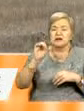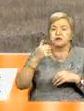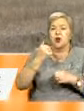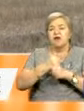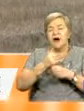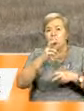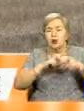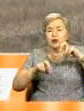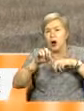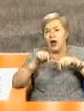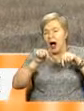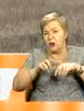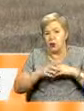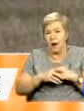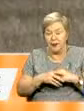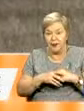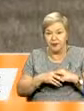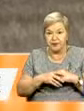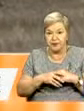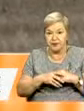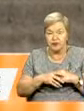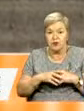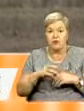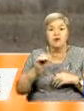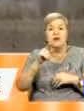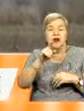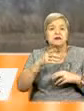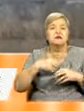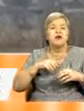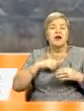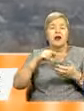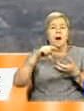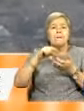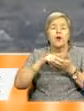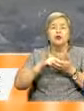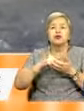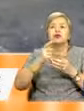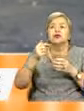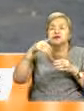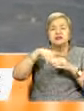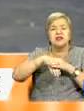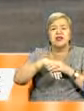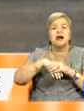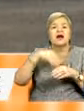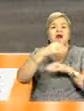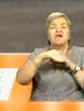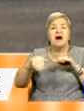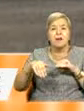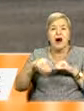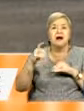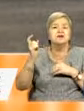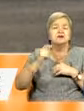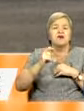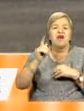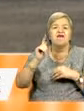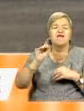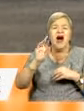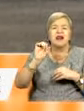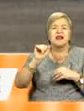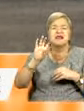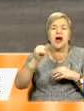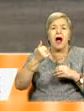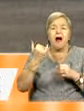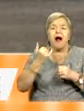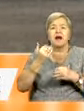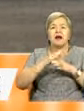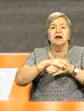aceste două cazuri. Între timp, eu mă aflu la punctul intern vamal de trecere a frontierei de la Varnița, care desparte